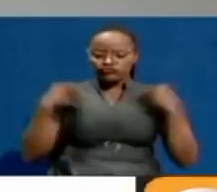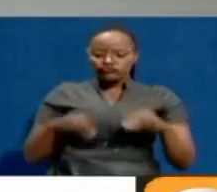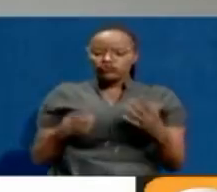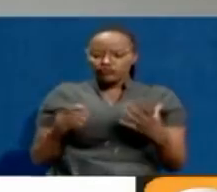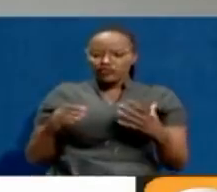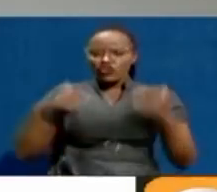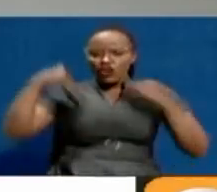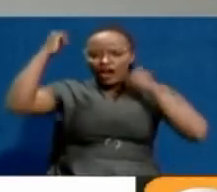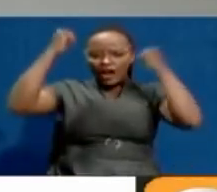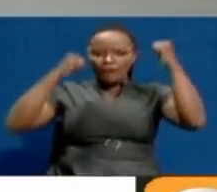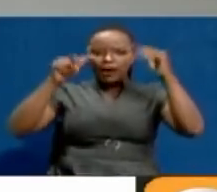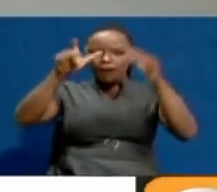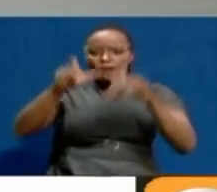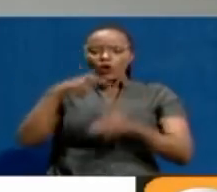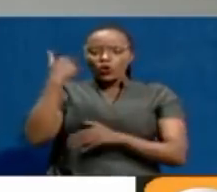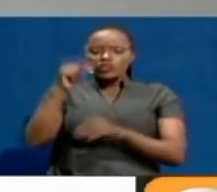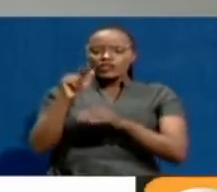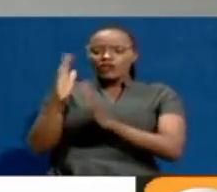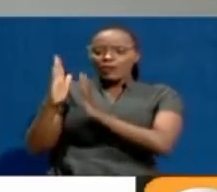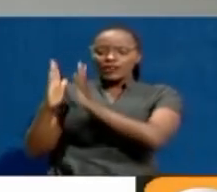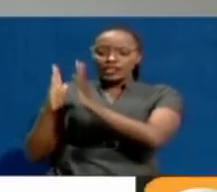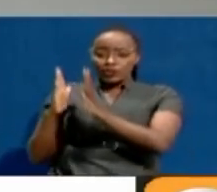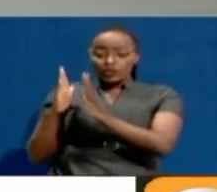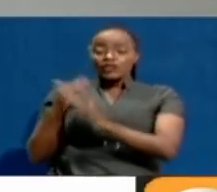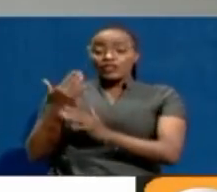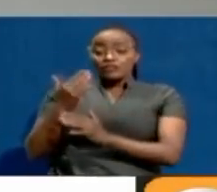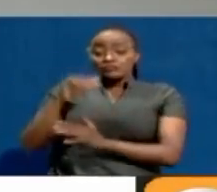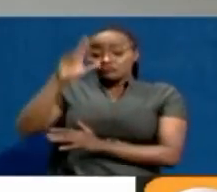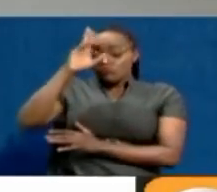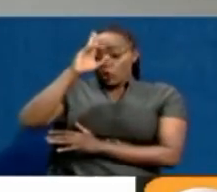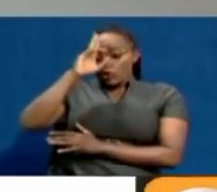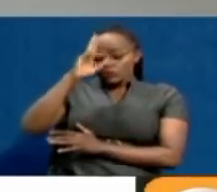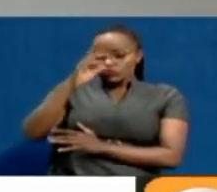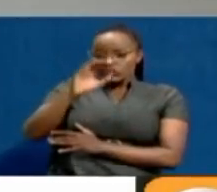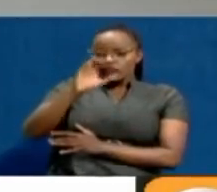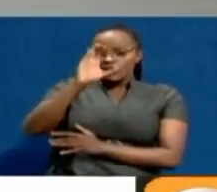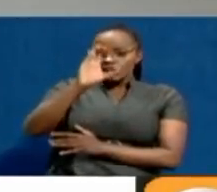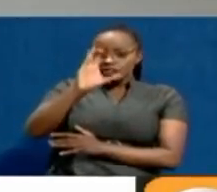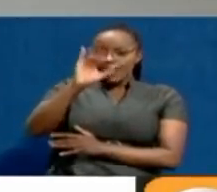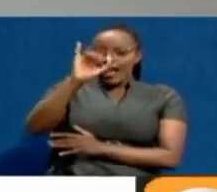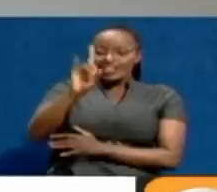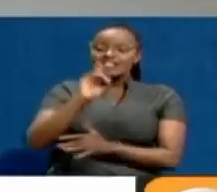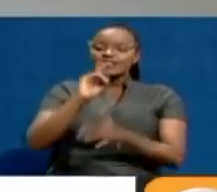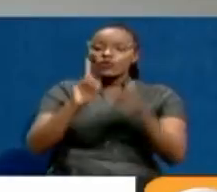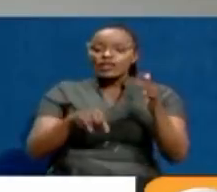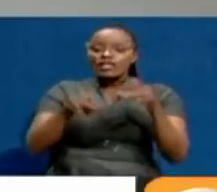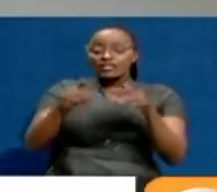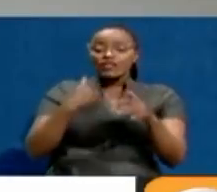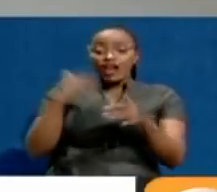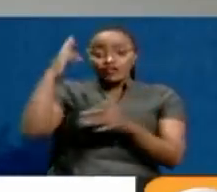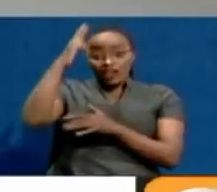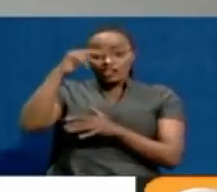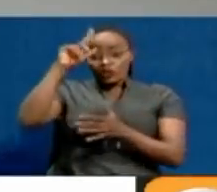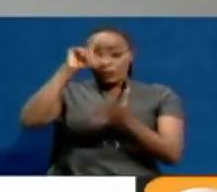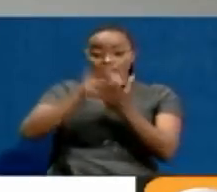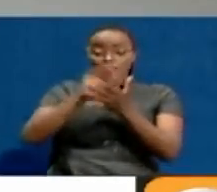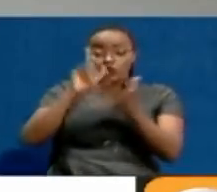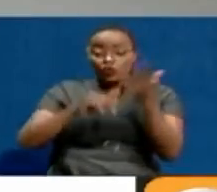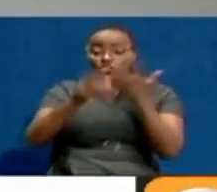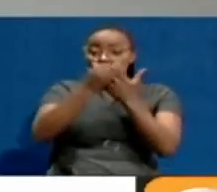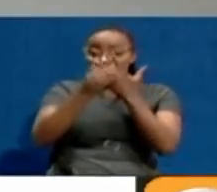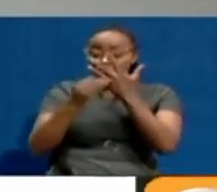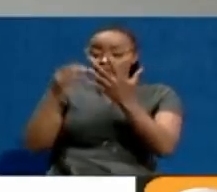kijeshi pamoja na mtu anayeonekana kuwa mlinzi wake, maafisa wa kitengo cha kupambana na ugaidi wanasema kuwa wana sababu za kuamini kuwa